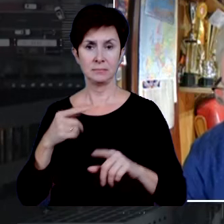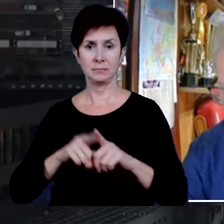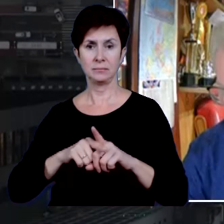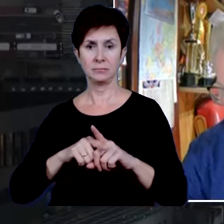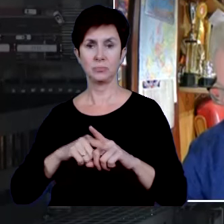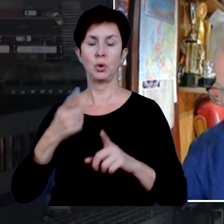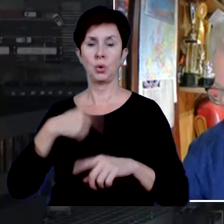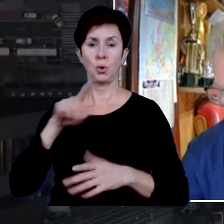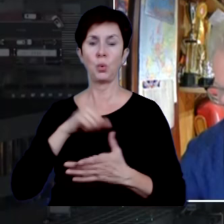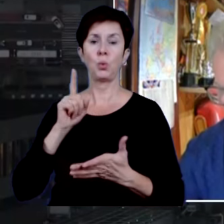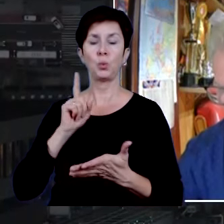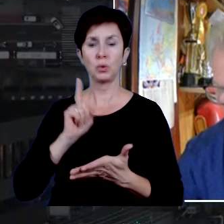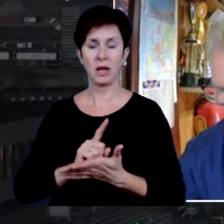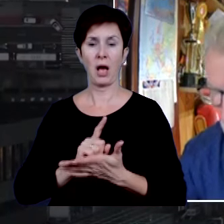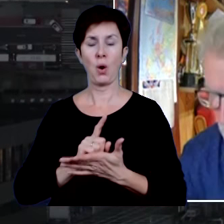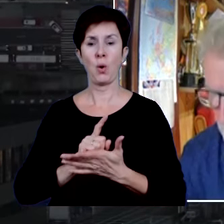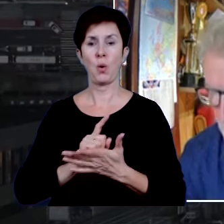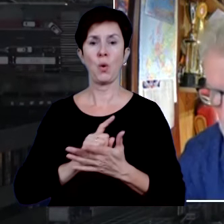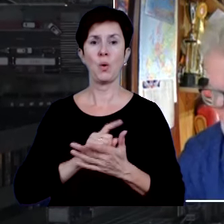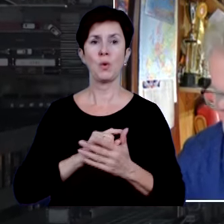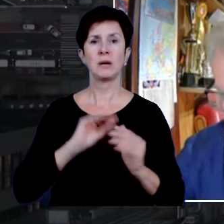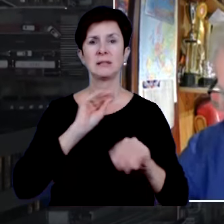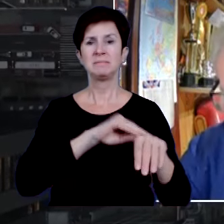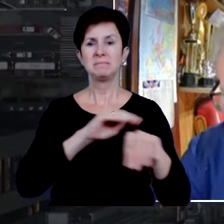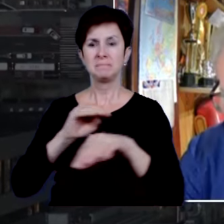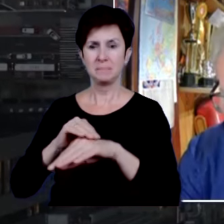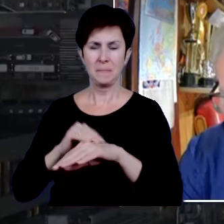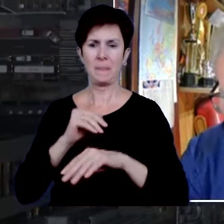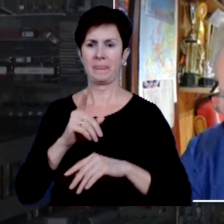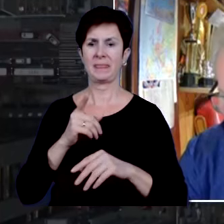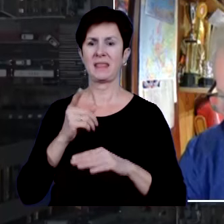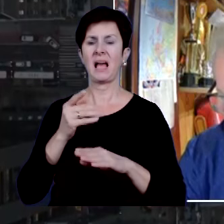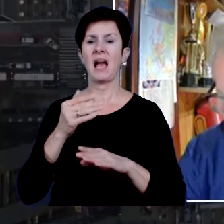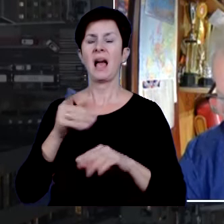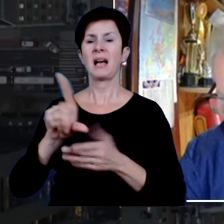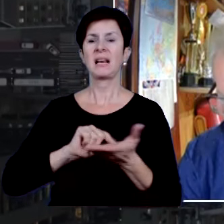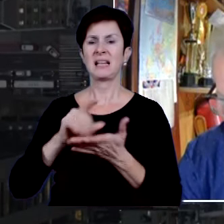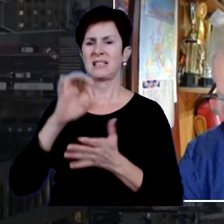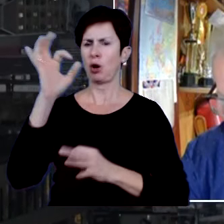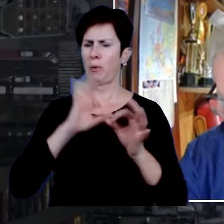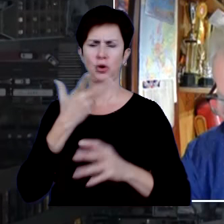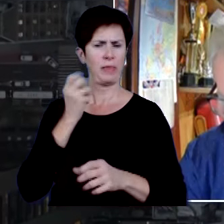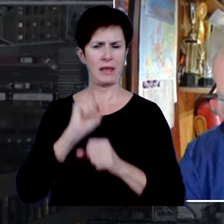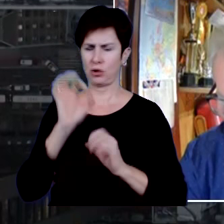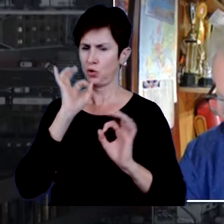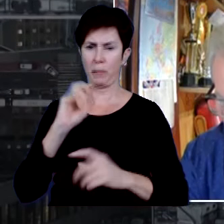się przekonać innych koalicjantów, że nie jest dobrym rozwiązaniem kredyt 0%, czyli pójście tak naprawdę